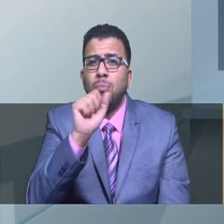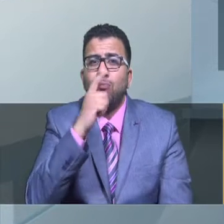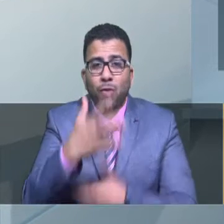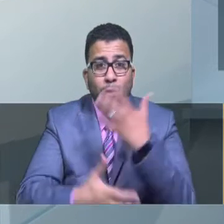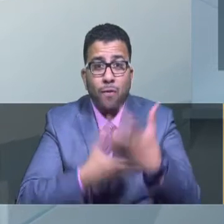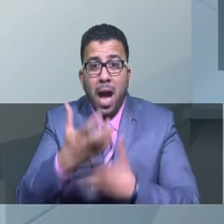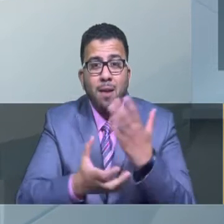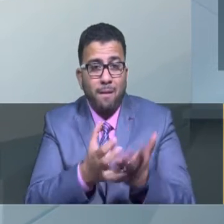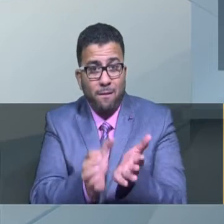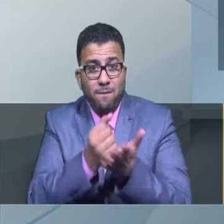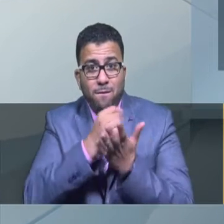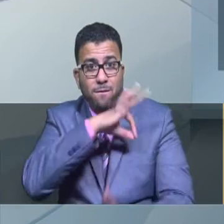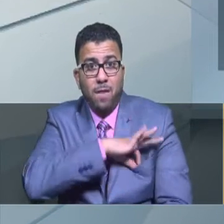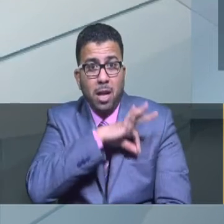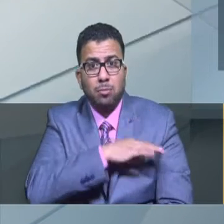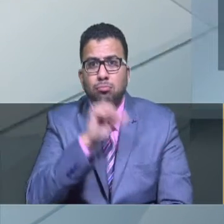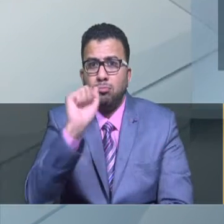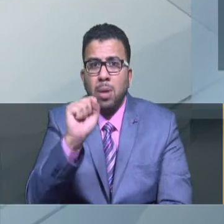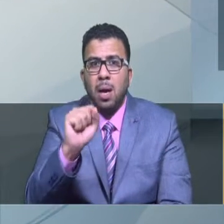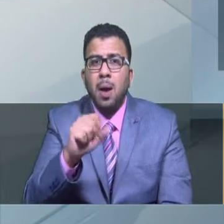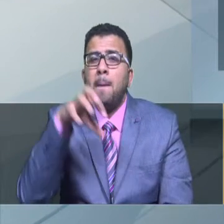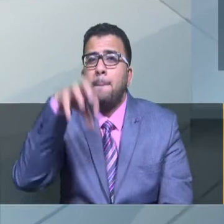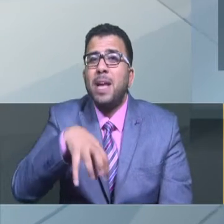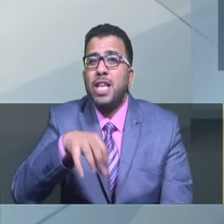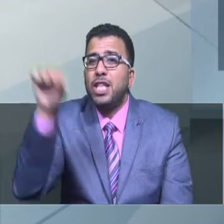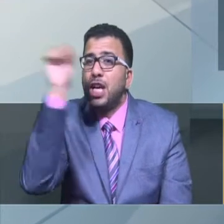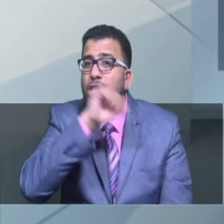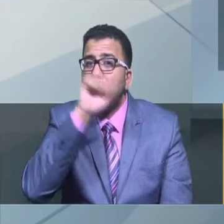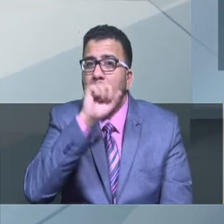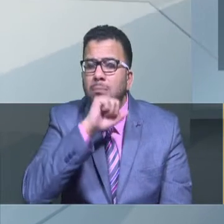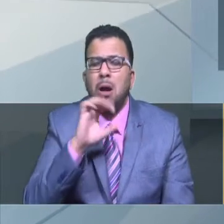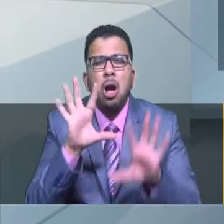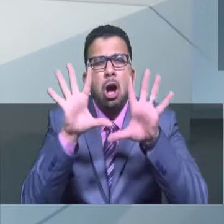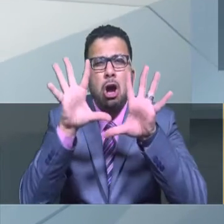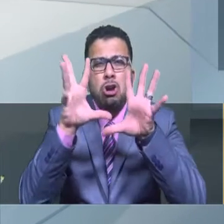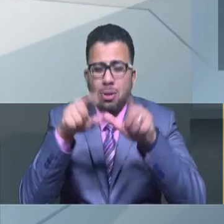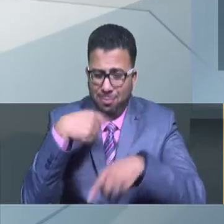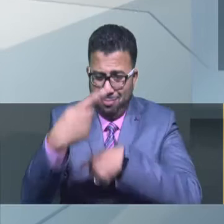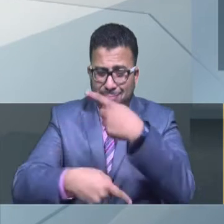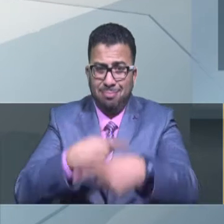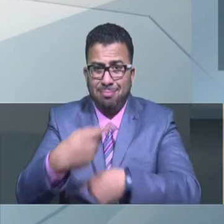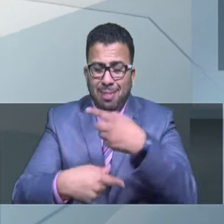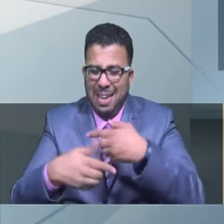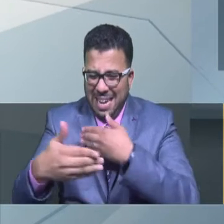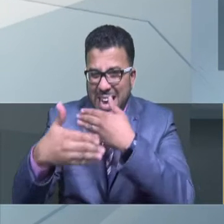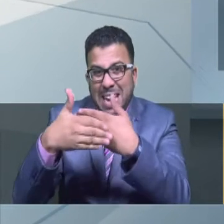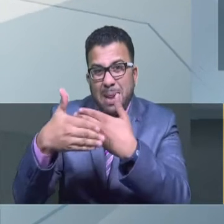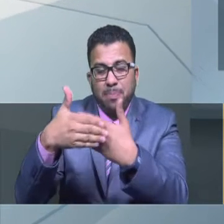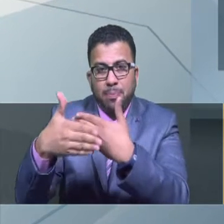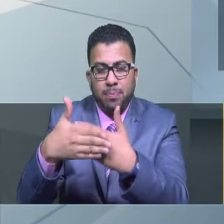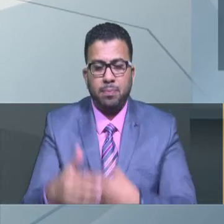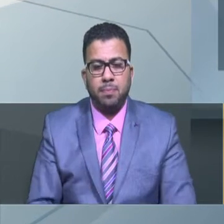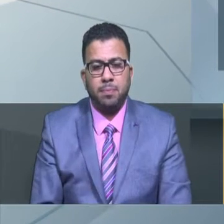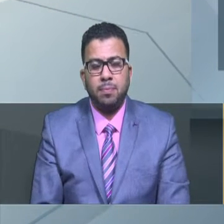على أن تفعل على المستفيدين والمشمولين بها في مدينة الشرقة خلال الأيام القليلة القادمة.